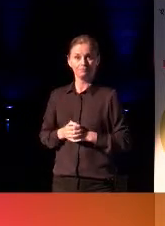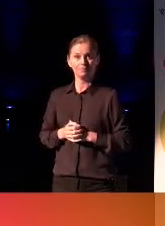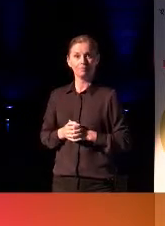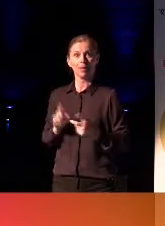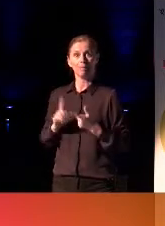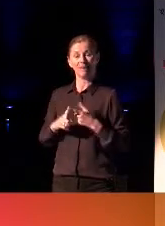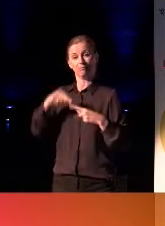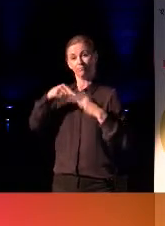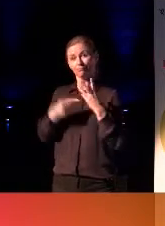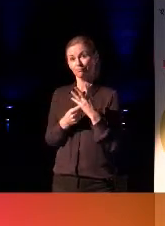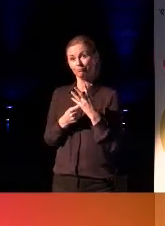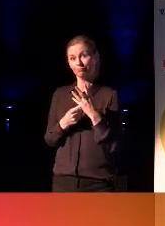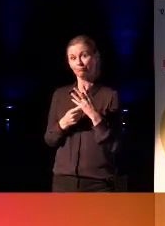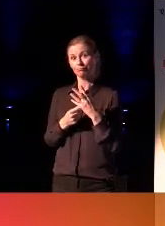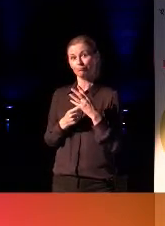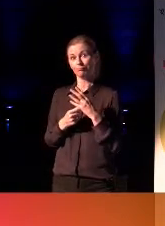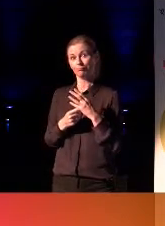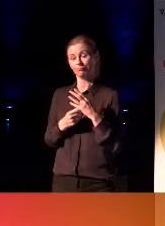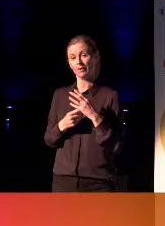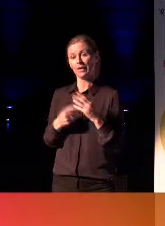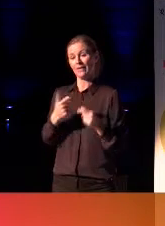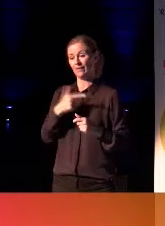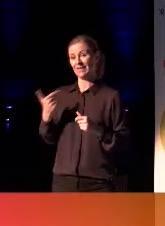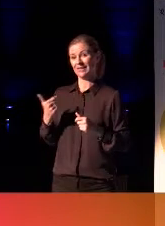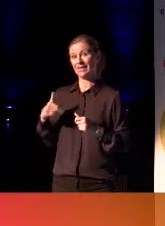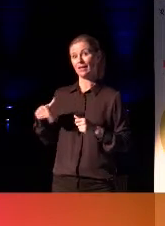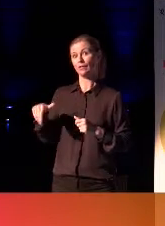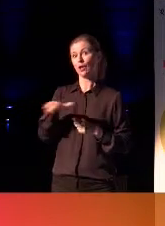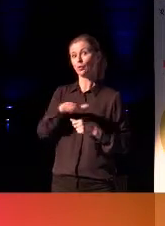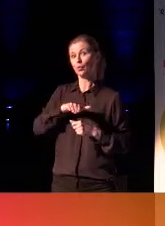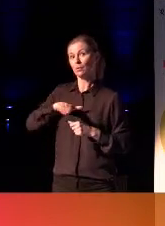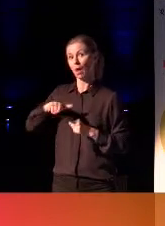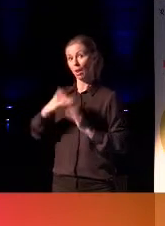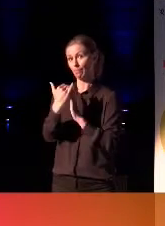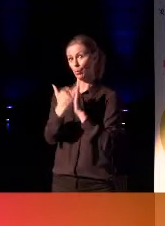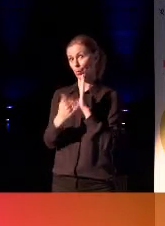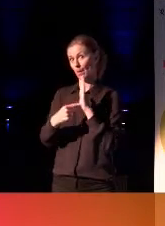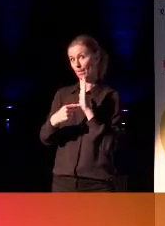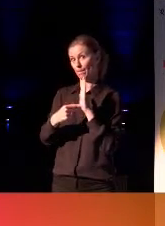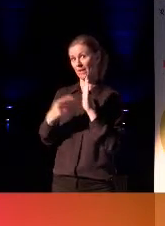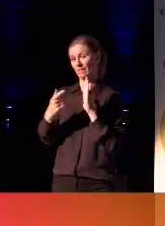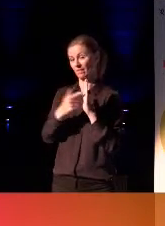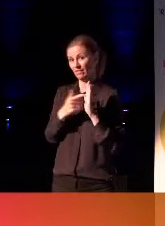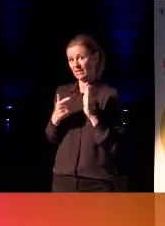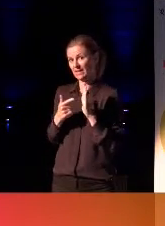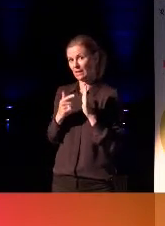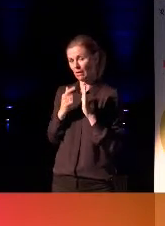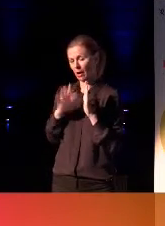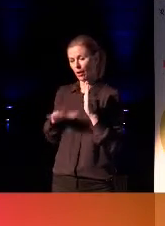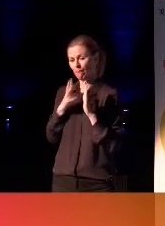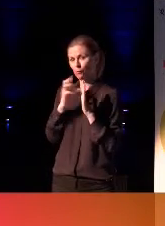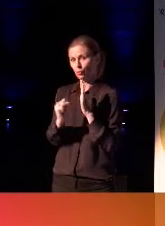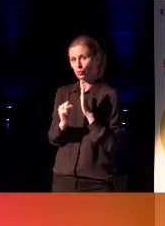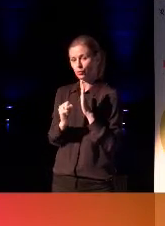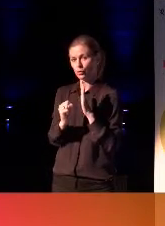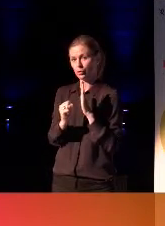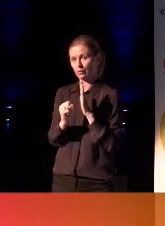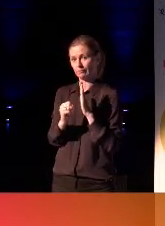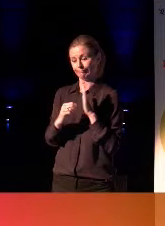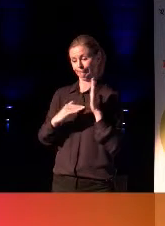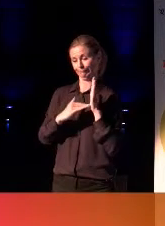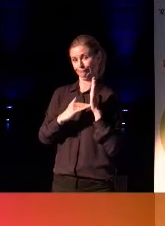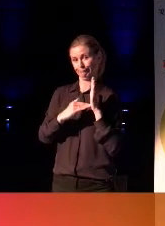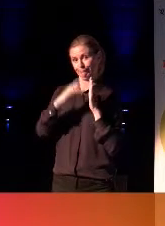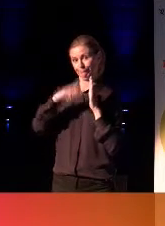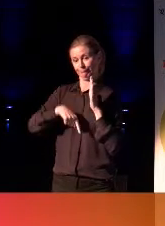her, budskapet her at vi I det nasjonale programmet, vi fokuserer nå på de to til venstre her,